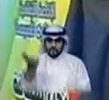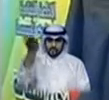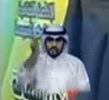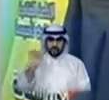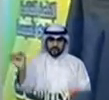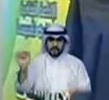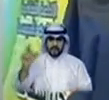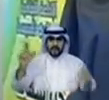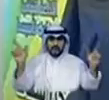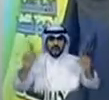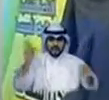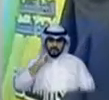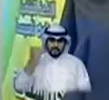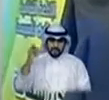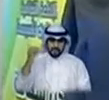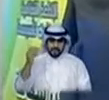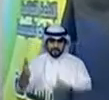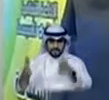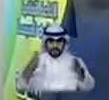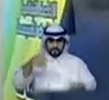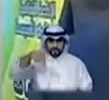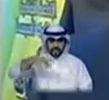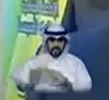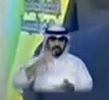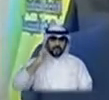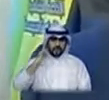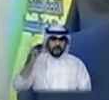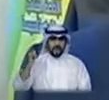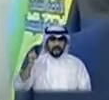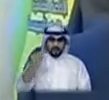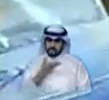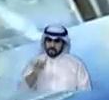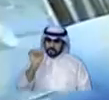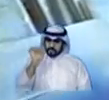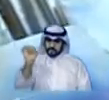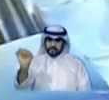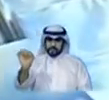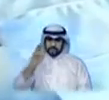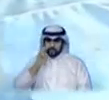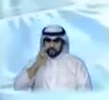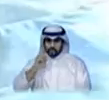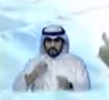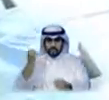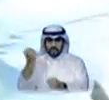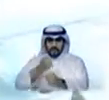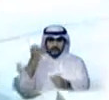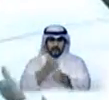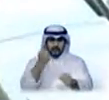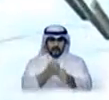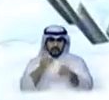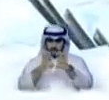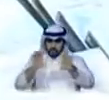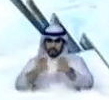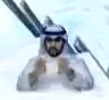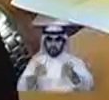العربية، وخاصة أن العرب اليوم يمتلكون القدرة على السيطرة على أهم التكنولوجيات في